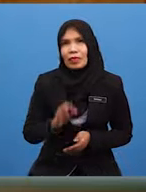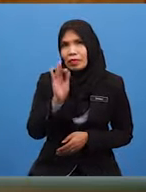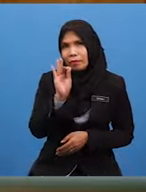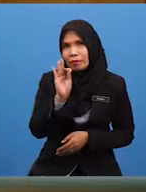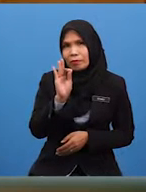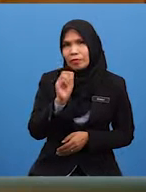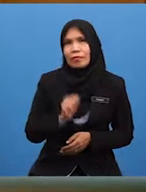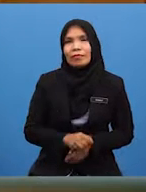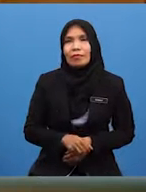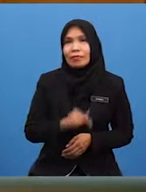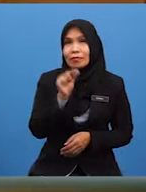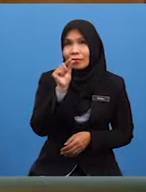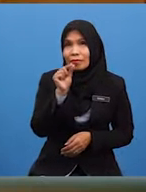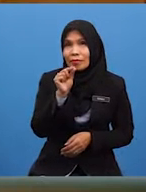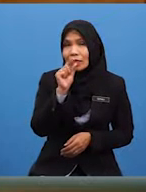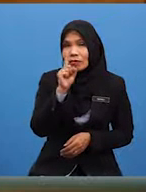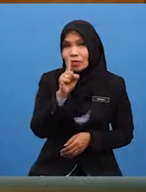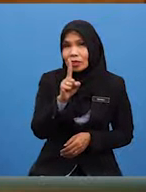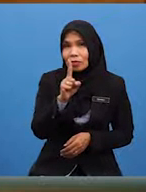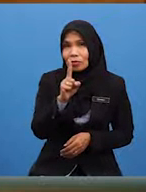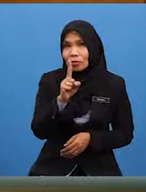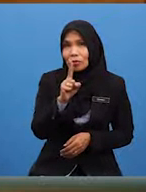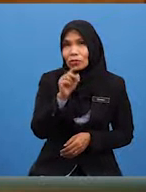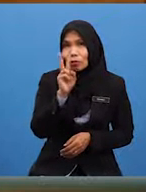F titik